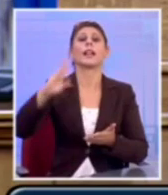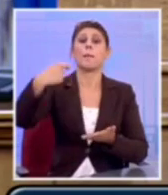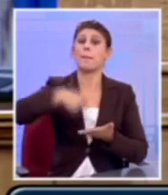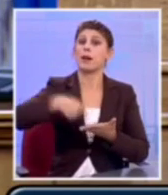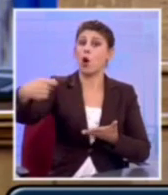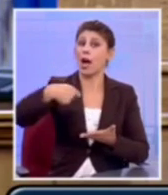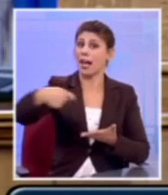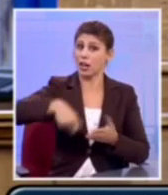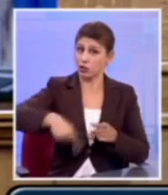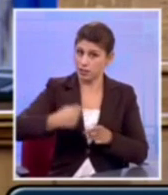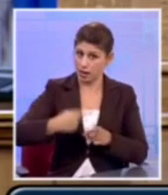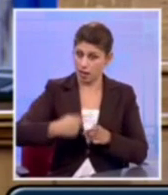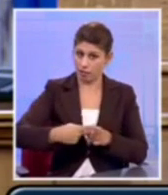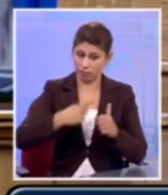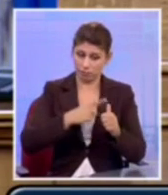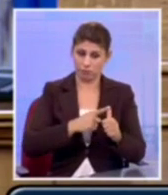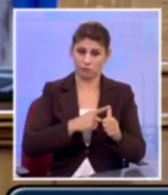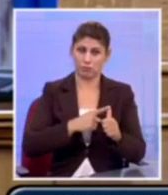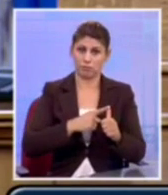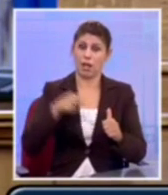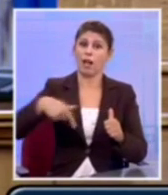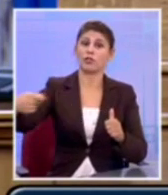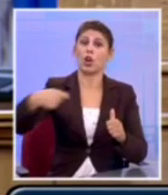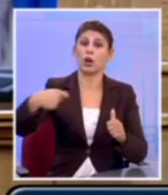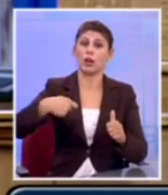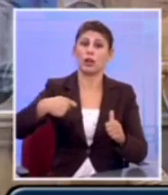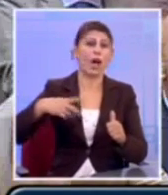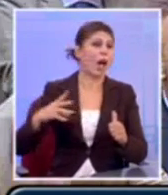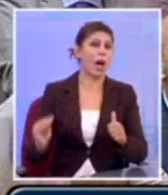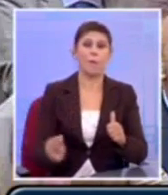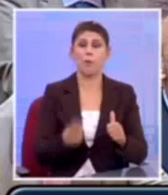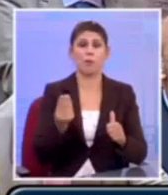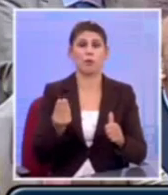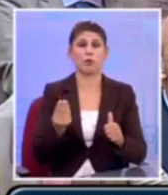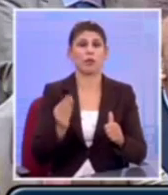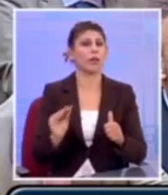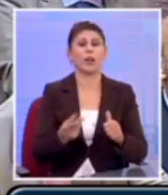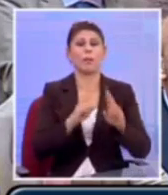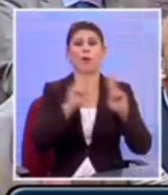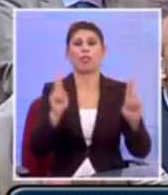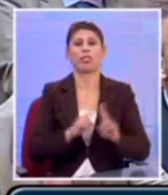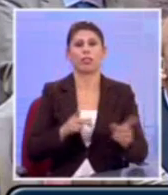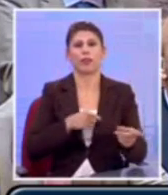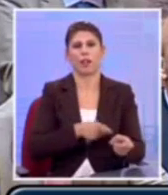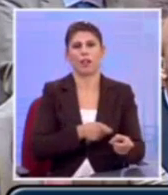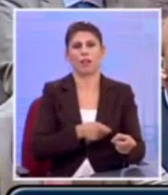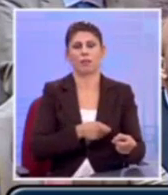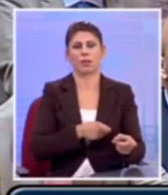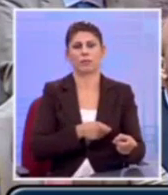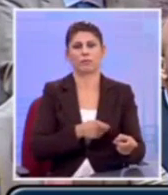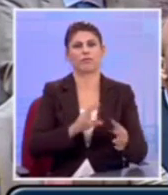χρέος της προς την Ελλάδα, χρέος που απορρέει από διεθνή εγκλήματα,